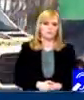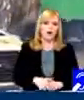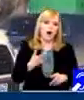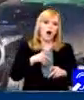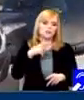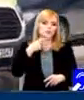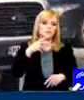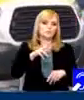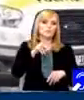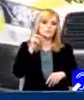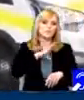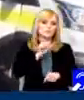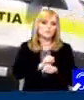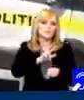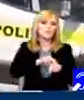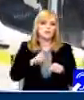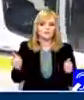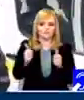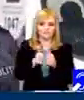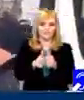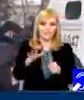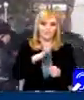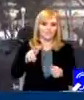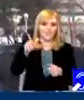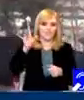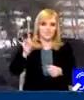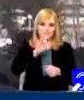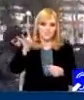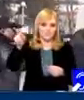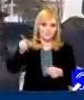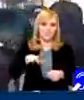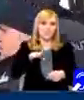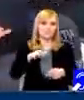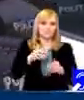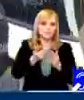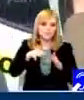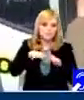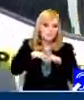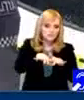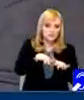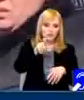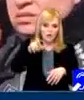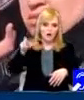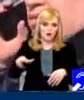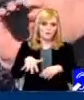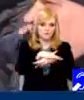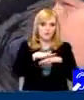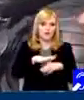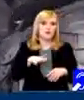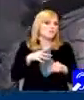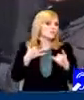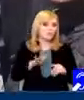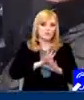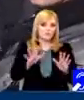Asta au declarat tinerii opriți de oamenii legii în apropierea scoarului catedralei, înainte să intre în mulțimea adunată în piață. Nu e de mirare că prezența